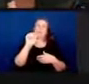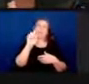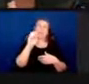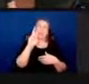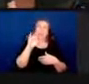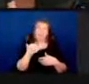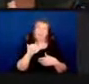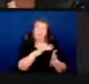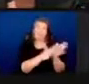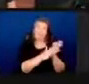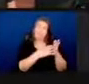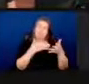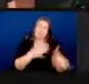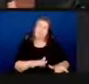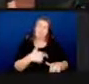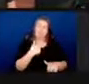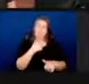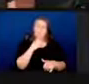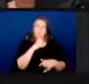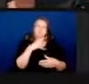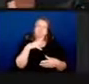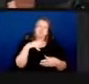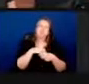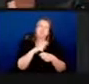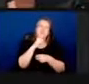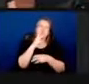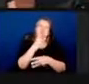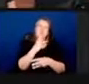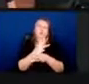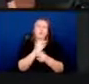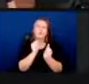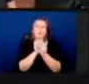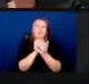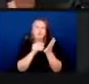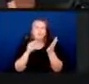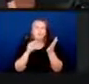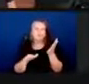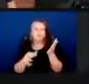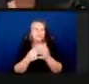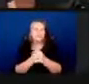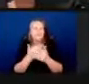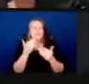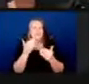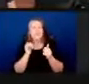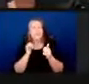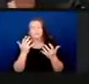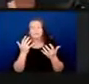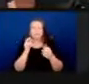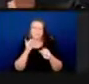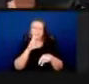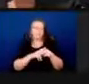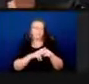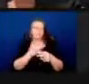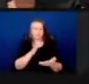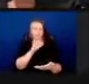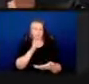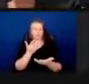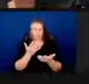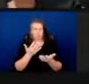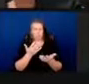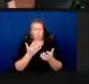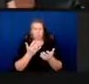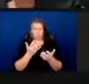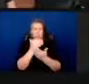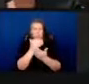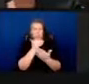Na jukumu langu kuu ni kuhakikisha ya kuwa masomo yanayotolewa shuleni yanahusishwa na